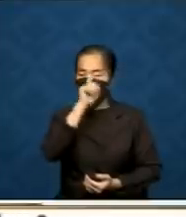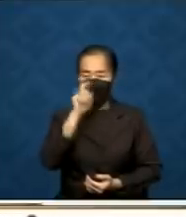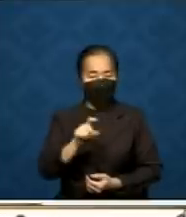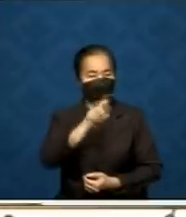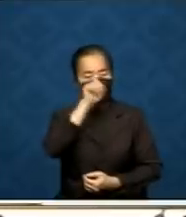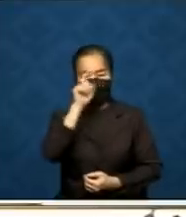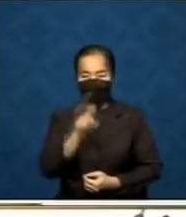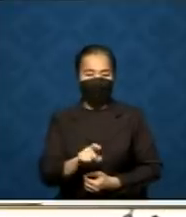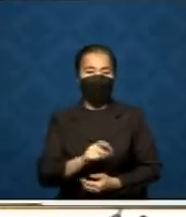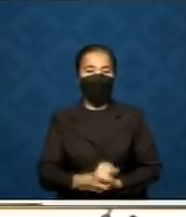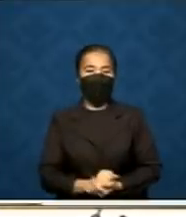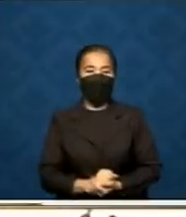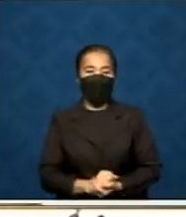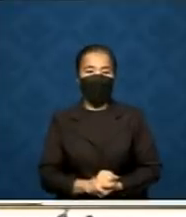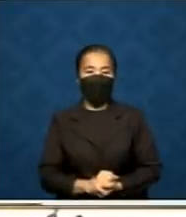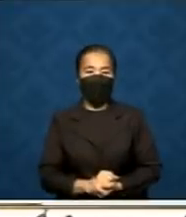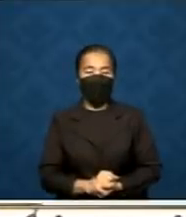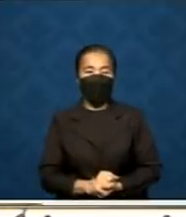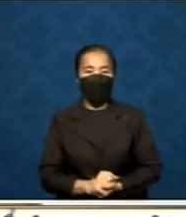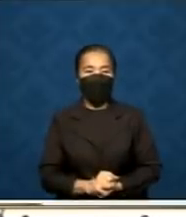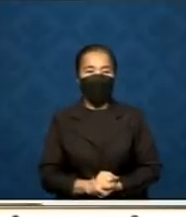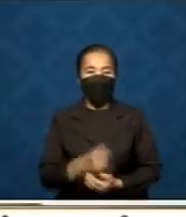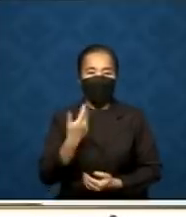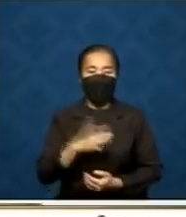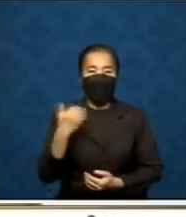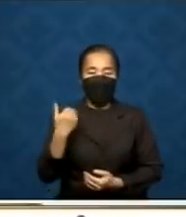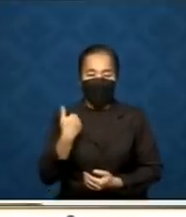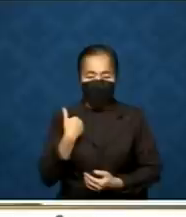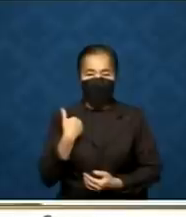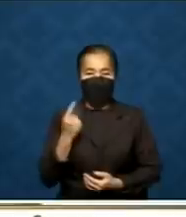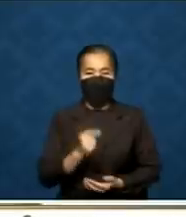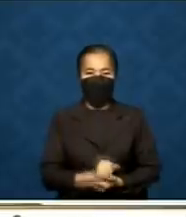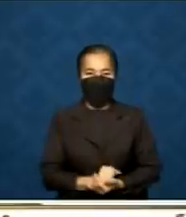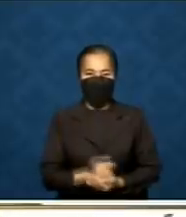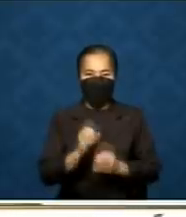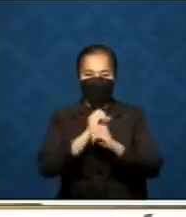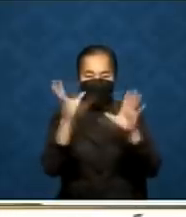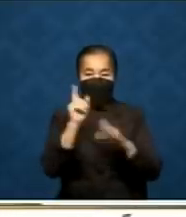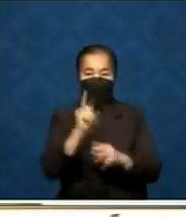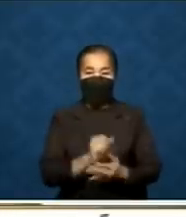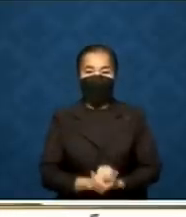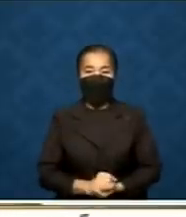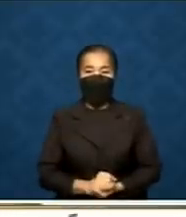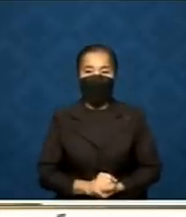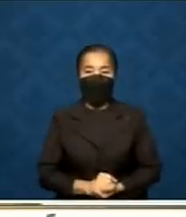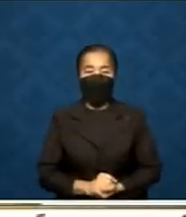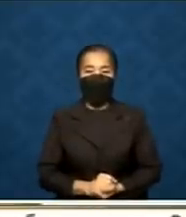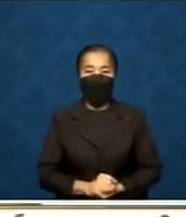ติอีกแล้วนะก็ไปก็ดิษฐ์ก็ชัดไปก็ได้นี่คือให้ดูไหมครับ